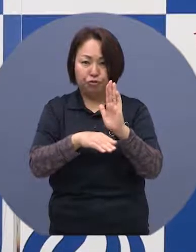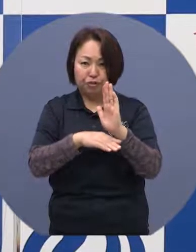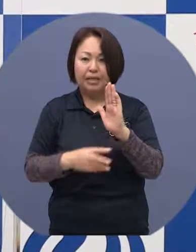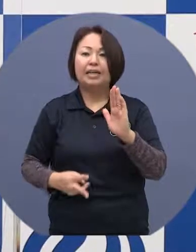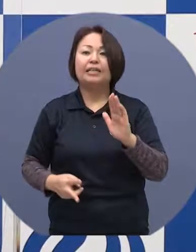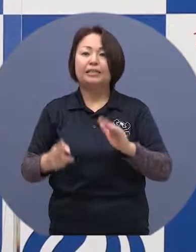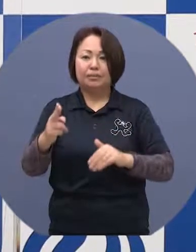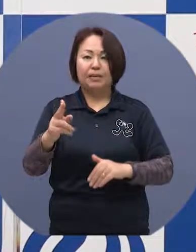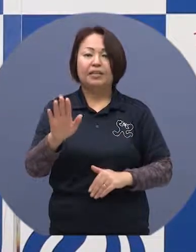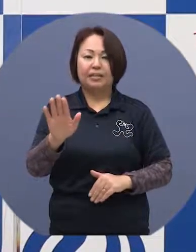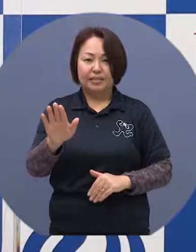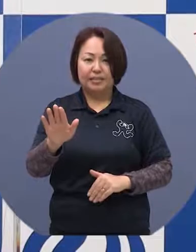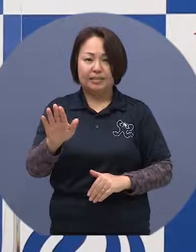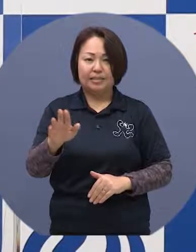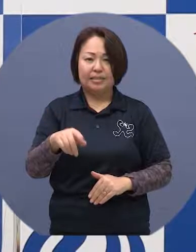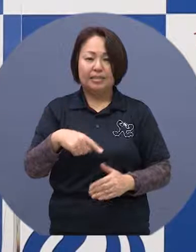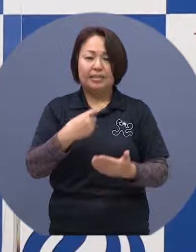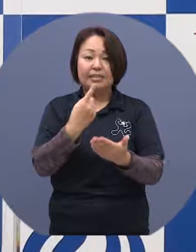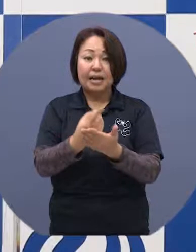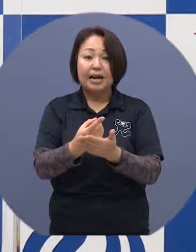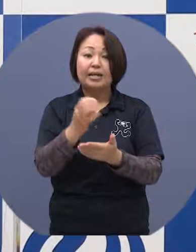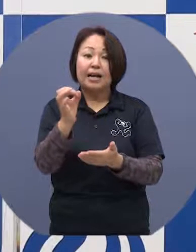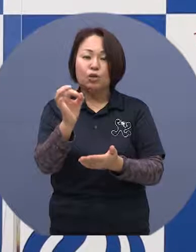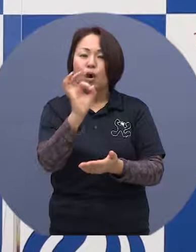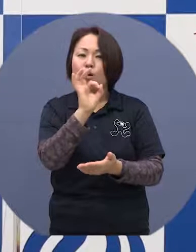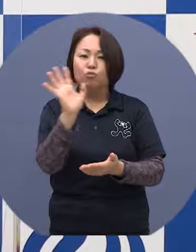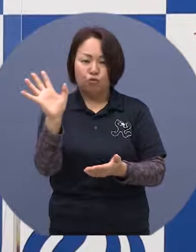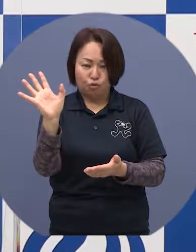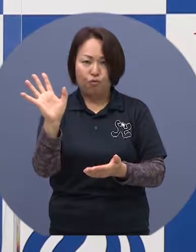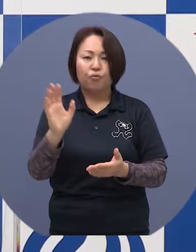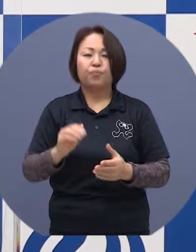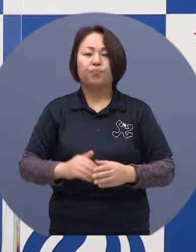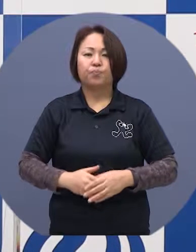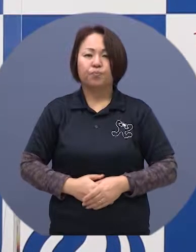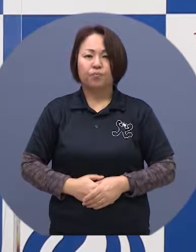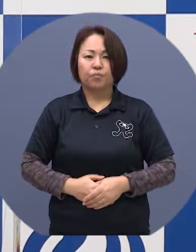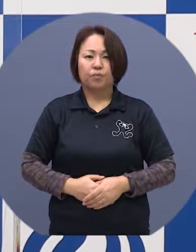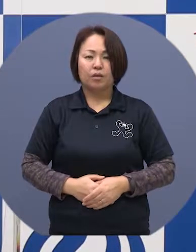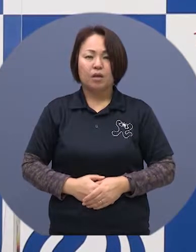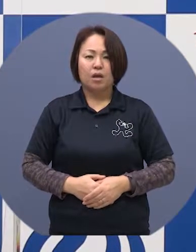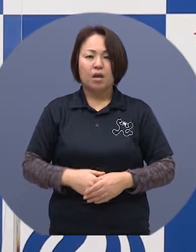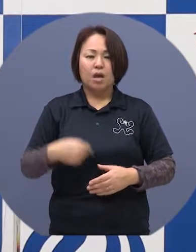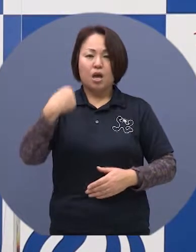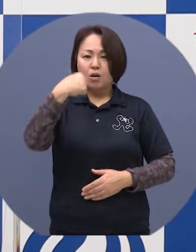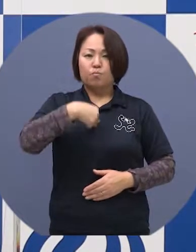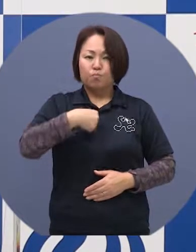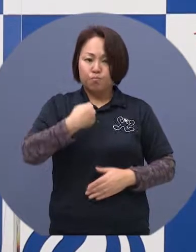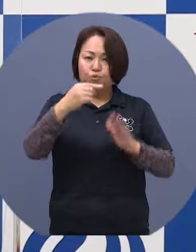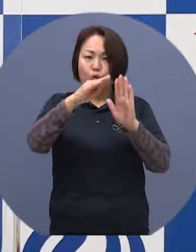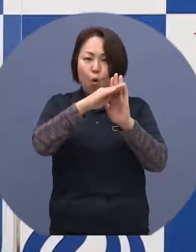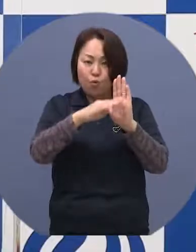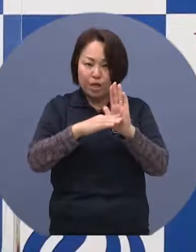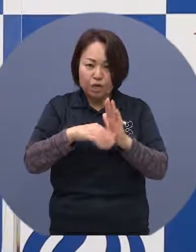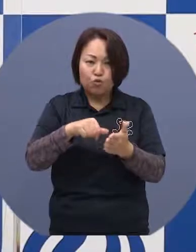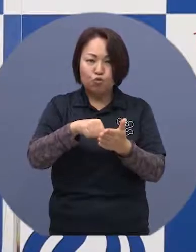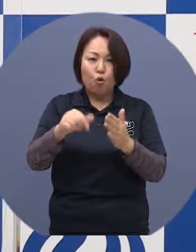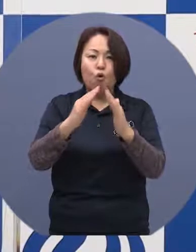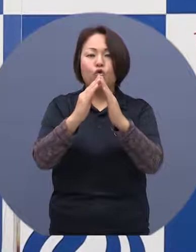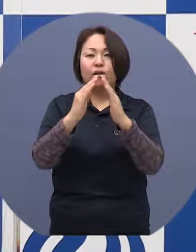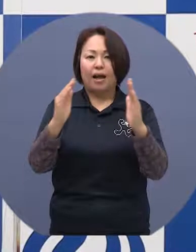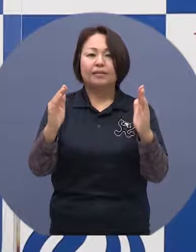ます参加費は無料で御座いますエコのプロフィール登録会の内容でありますけれどもまず